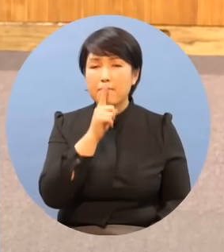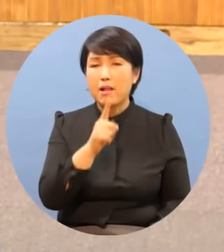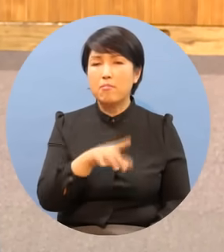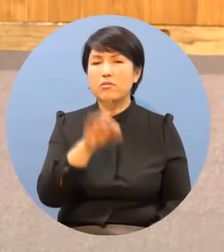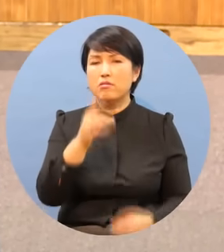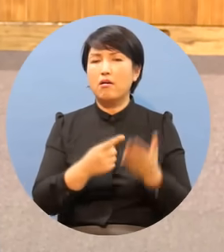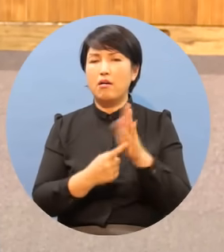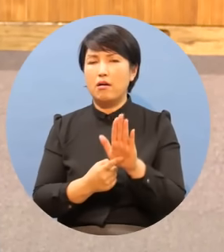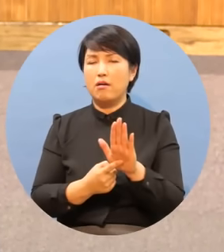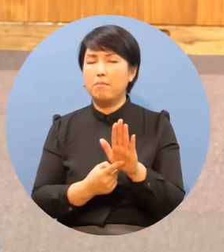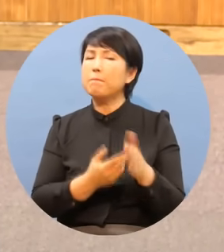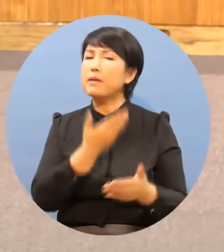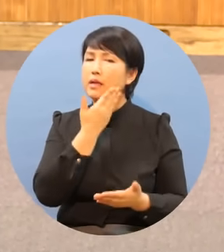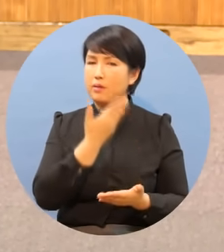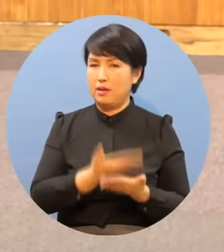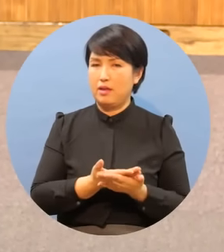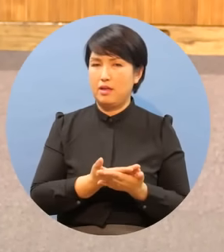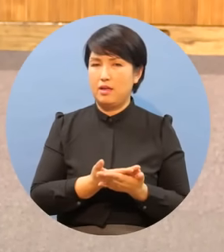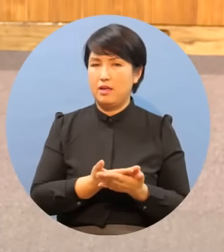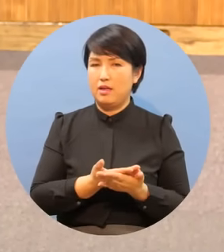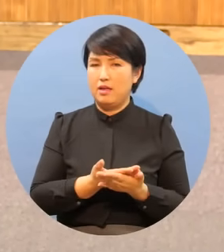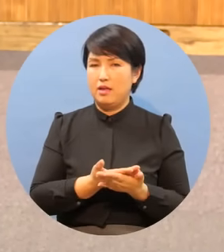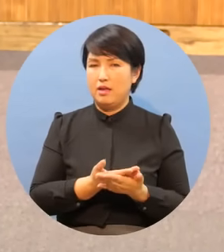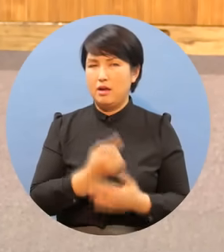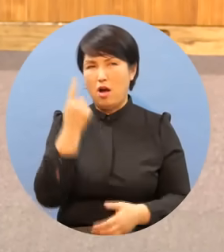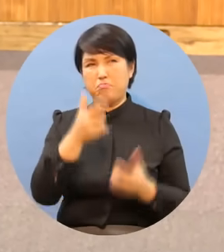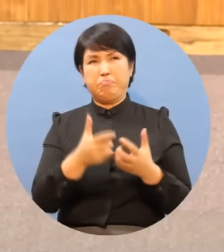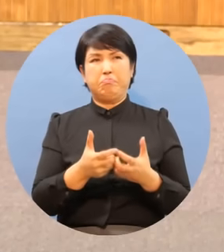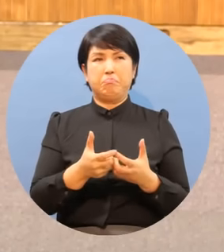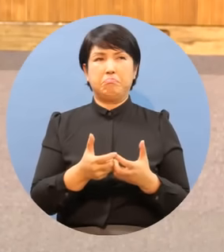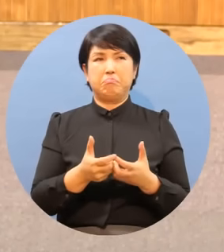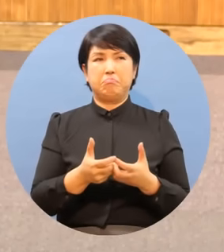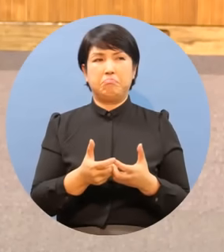거. 그러니까 뻣뻣하게 하지 말고